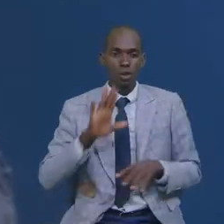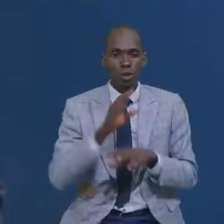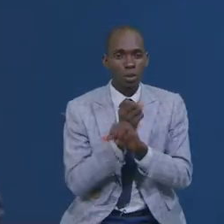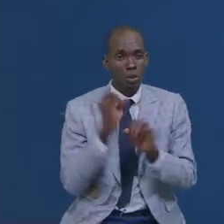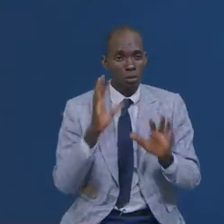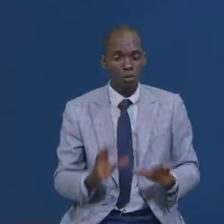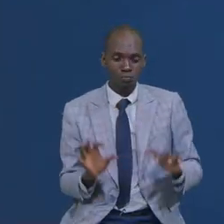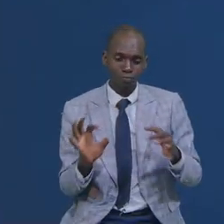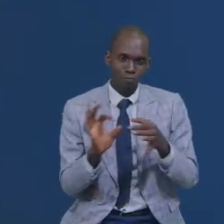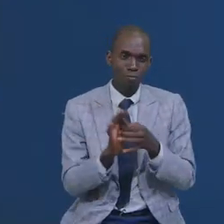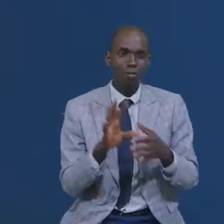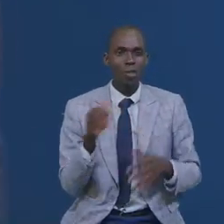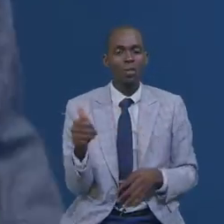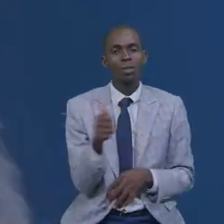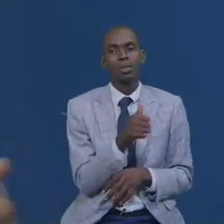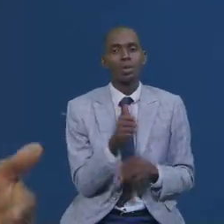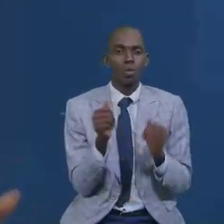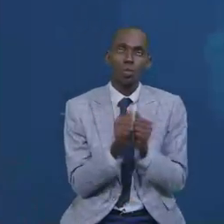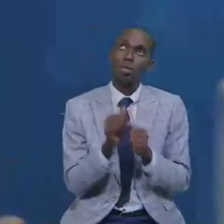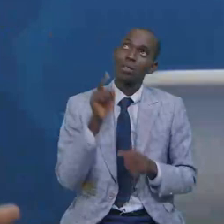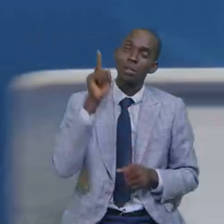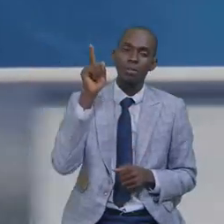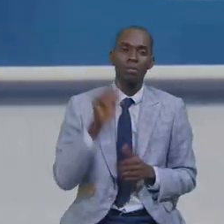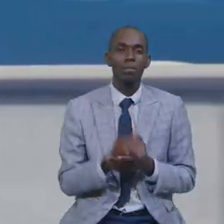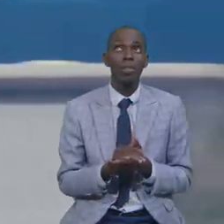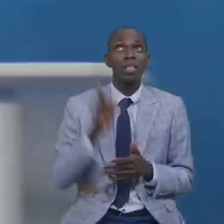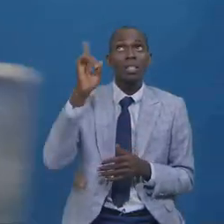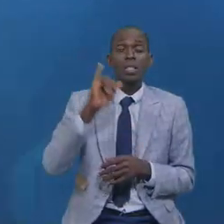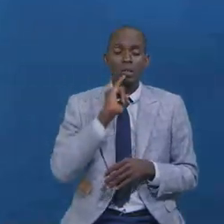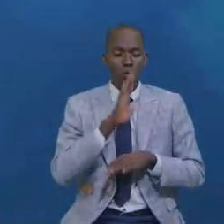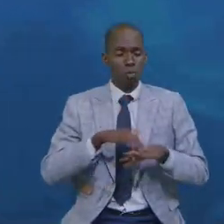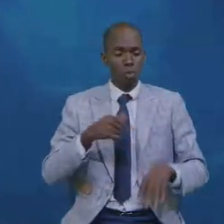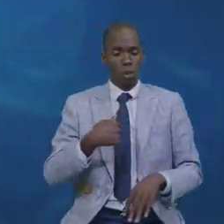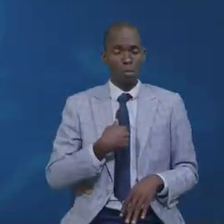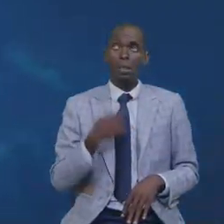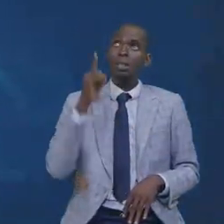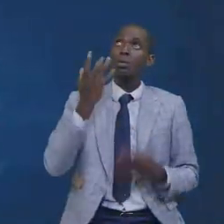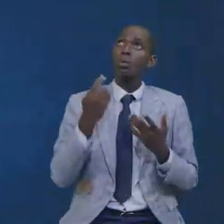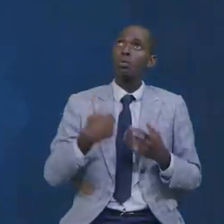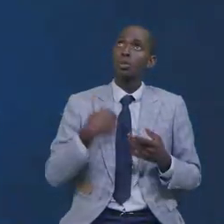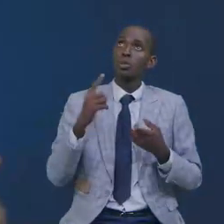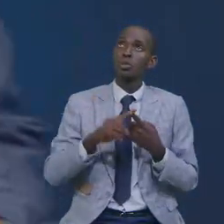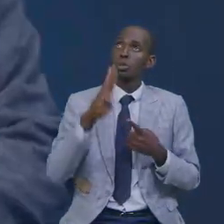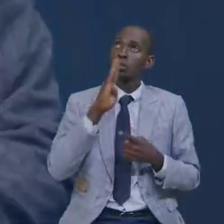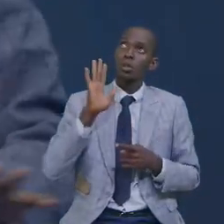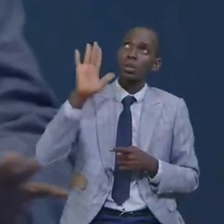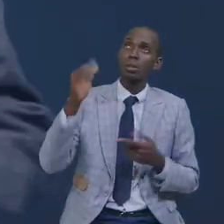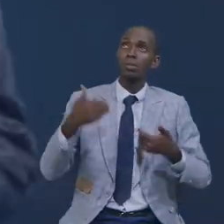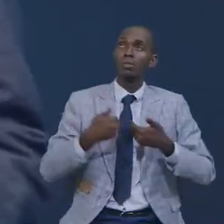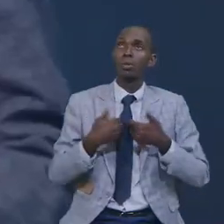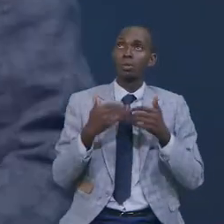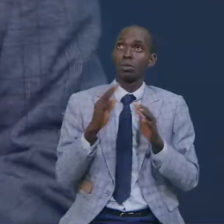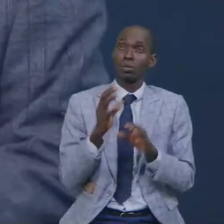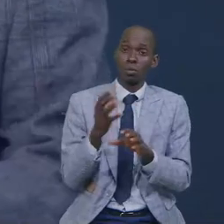à ton sauveur attache-toi à lui il m'appelle il veut que je sois sa